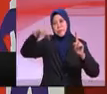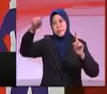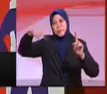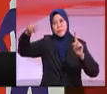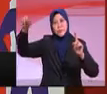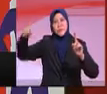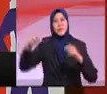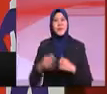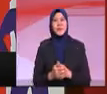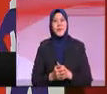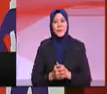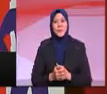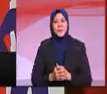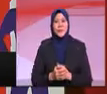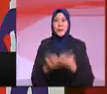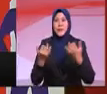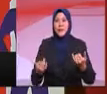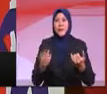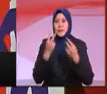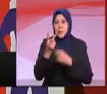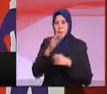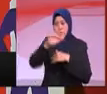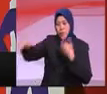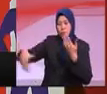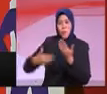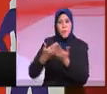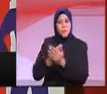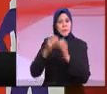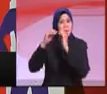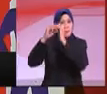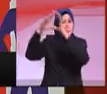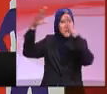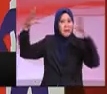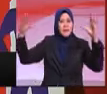Dan inilah sekarang ni kalau kita lihat keseluruhan,